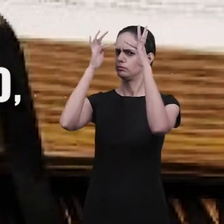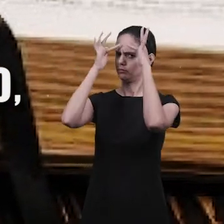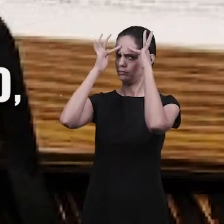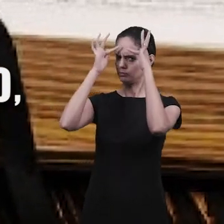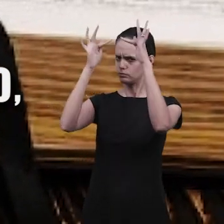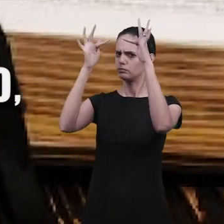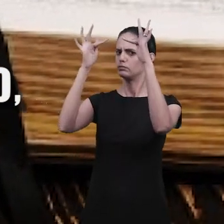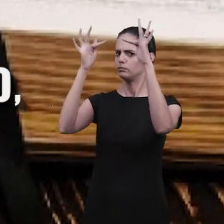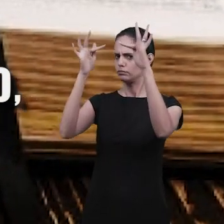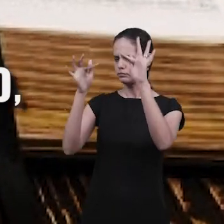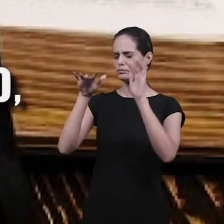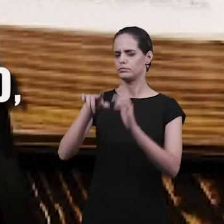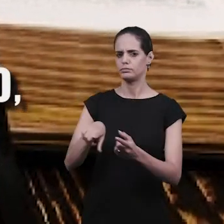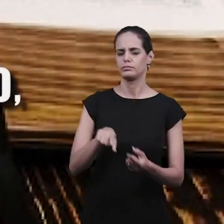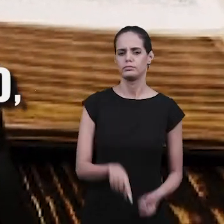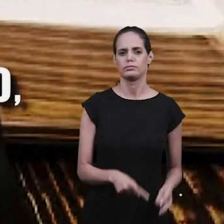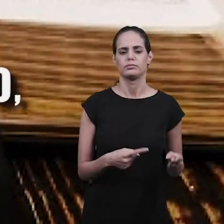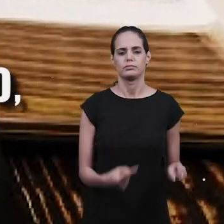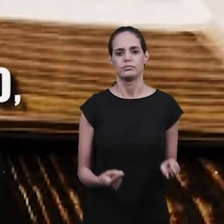são